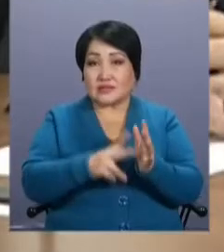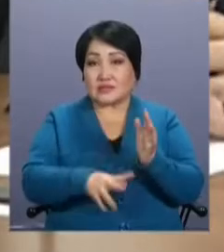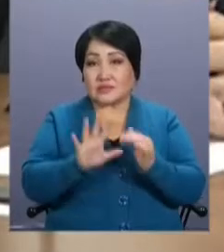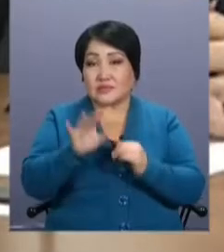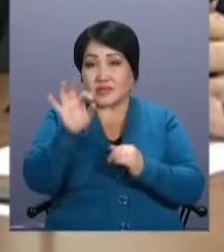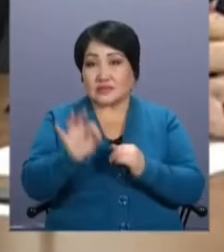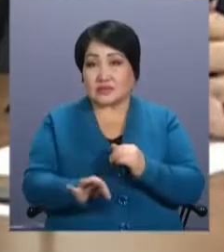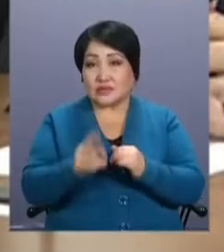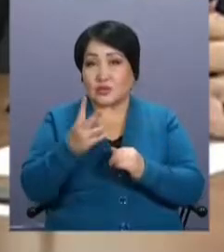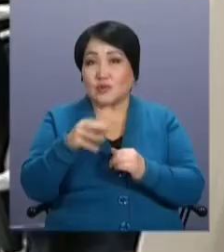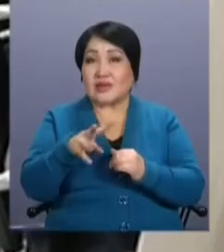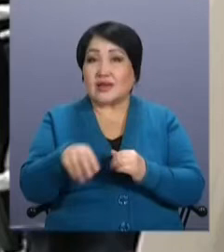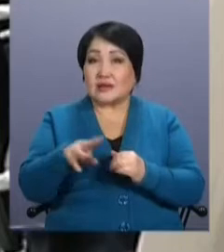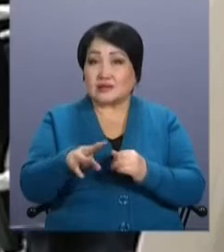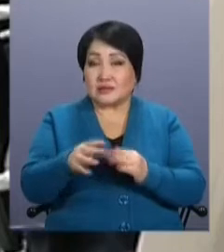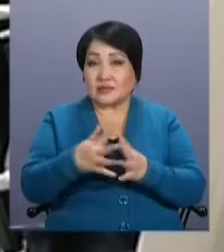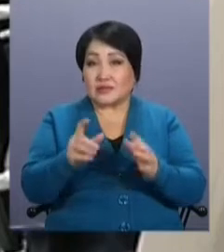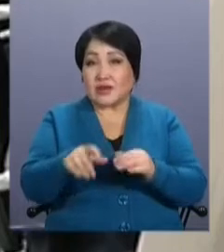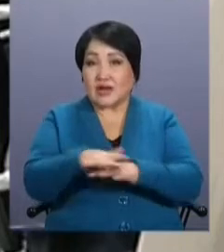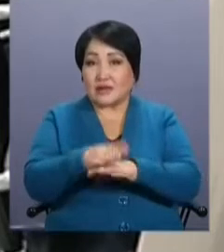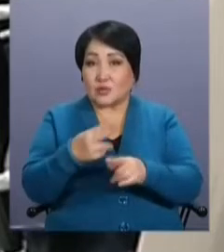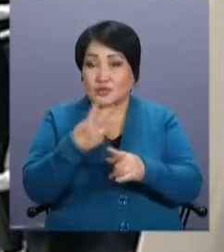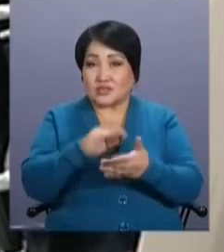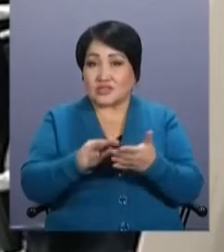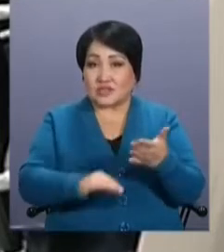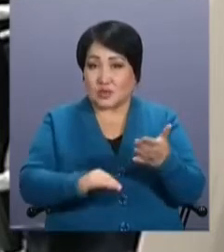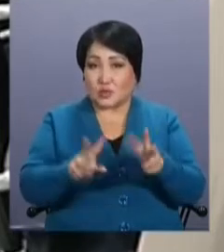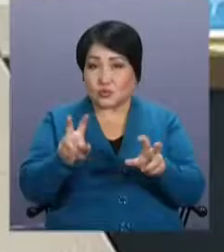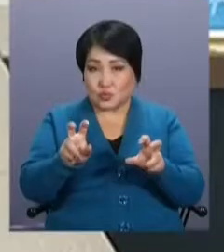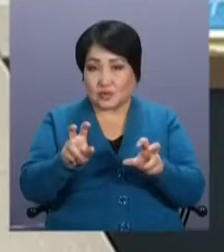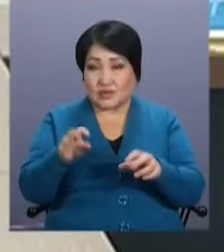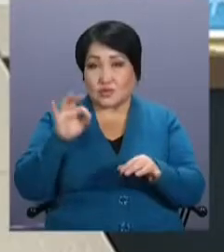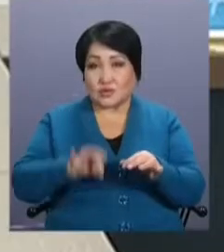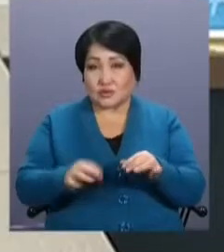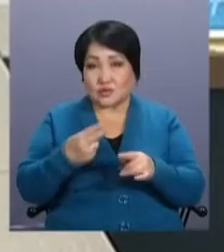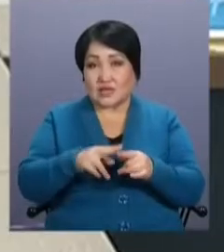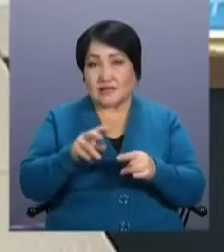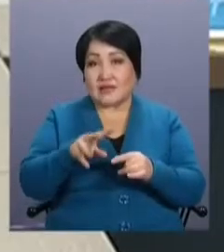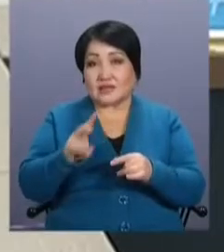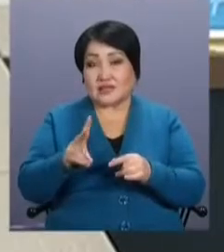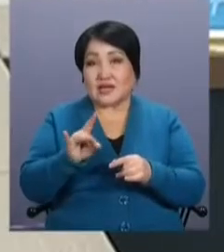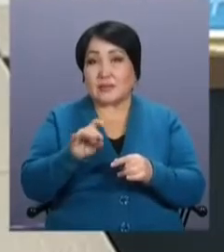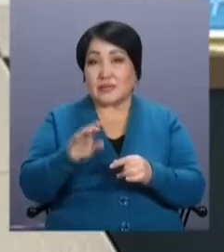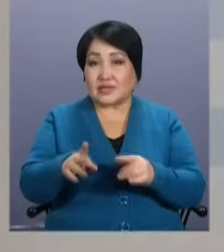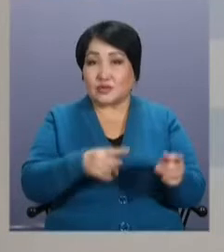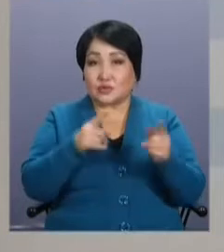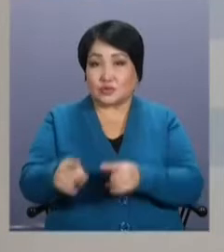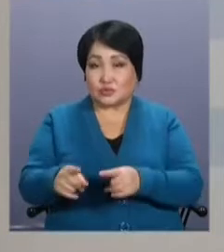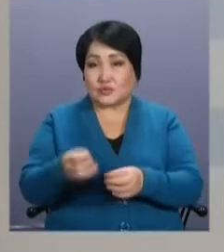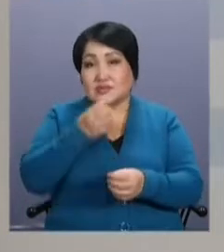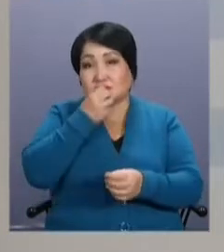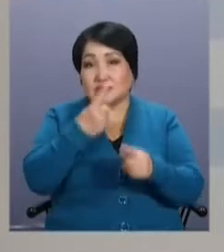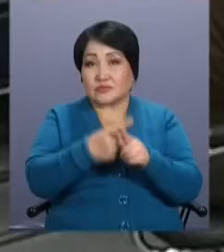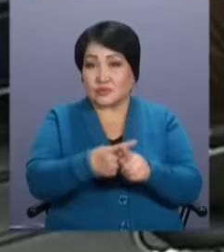халық бүгінде осы жазу түрін қолданады. Сол себепті латын әліпбиіне көшу елімізге оң өзгерістер алып келеді. Зиялы қауым